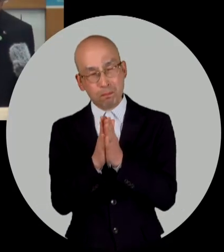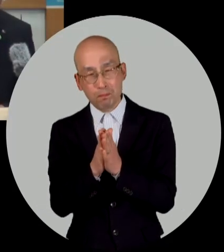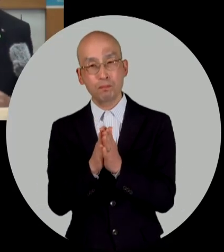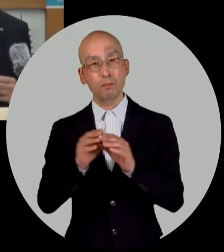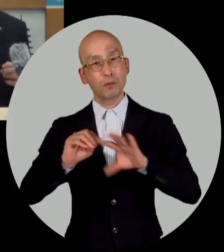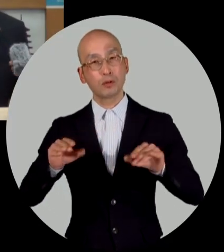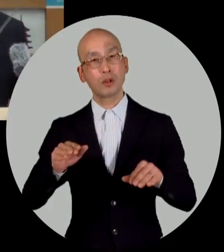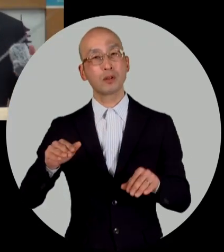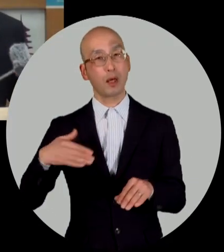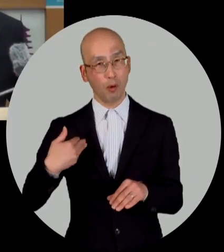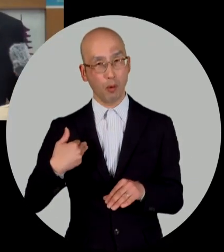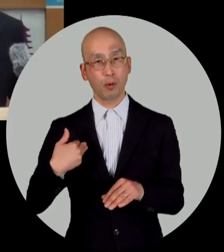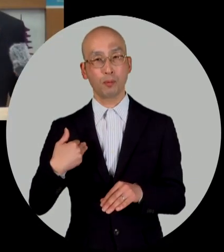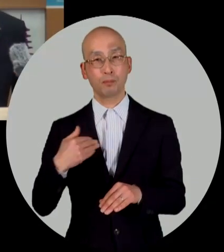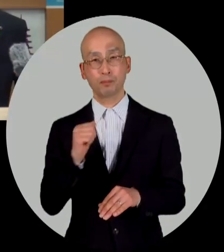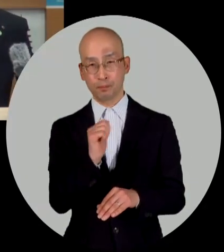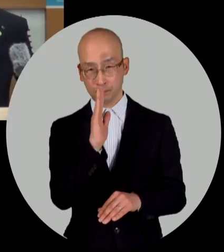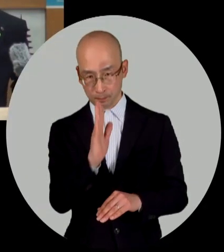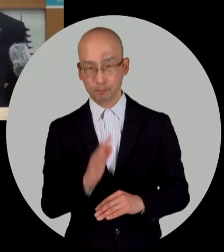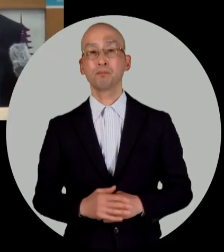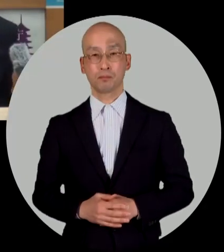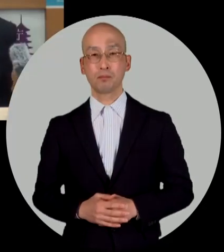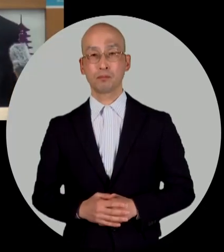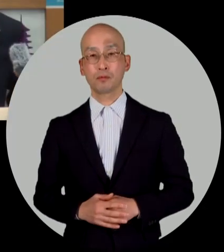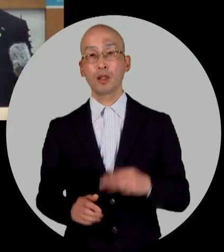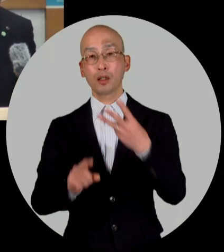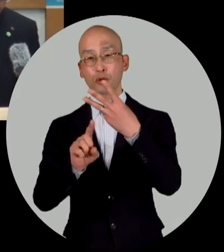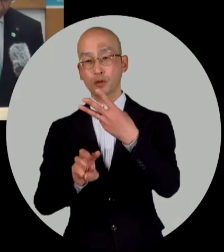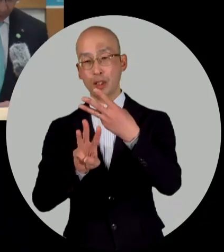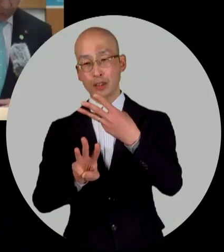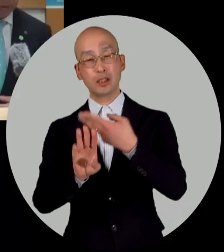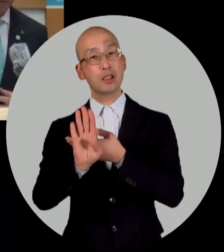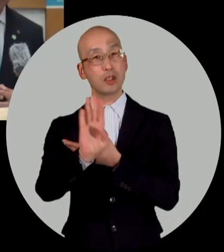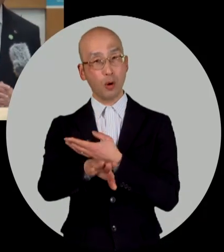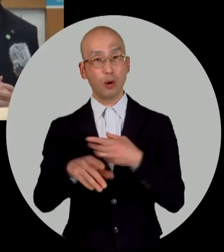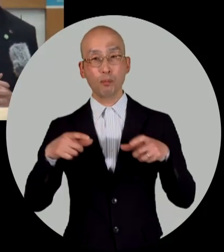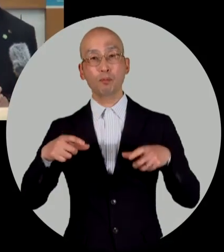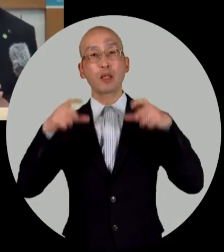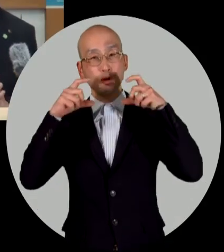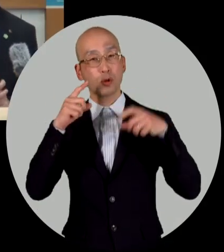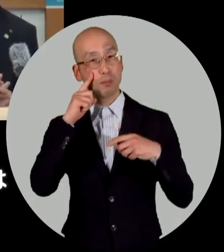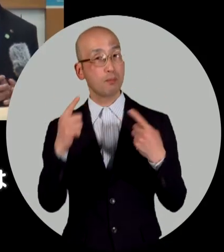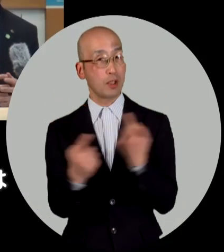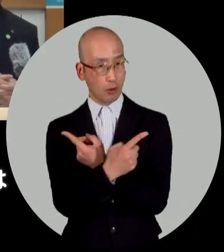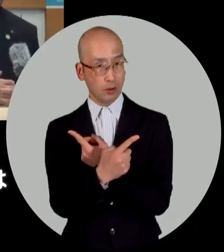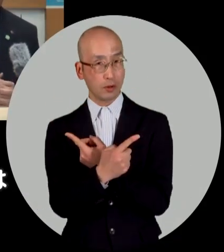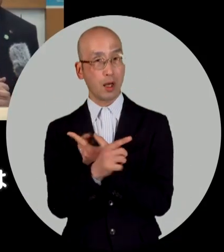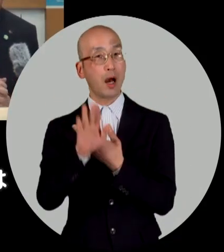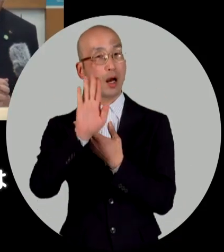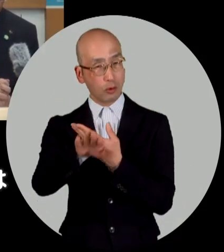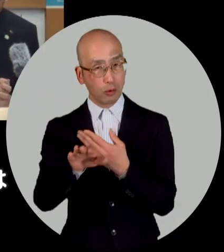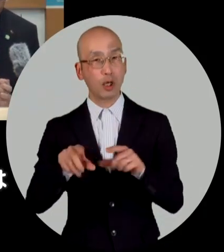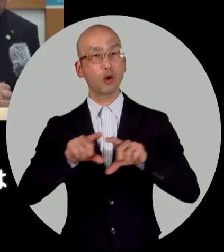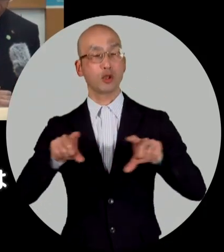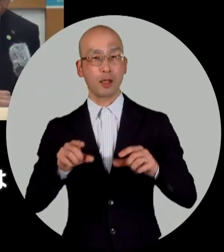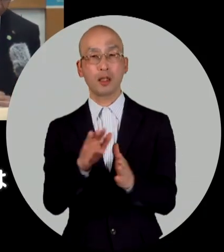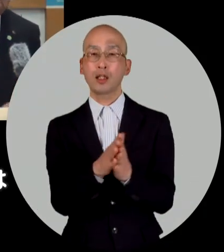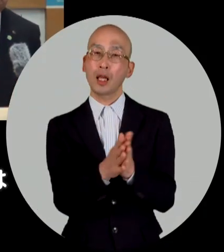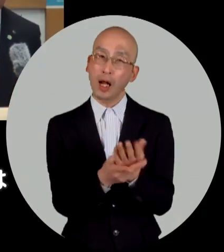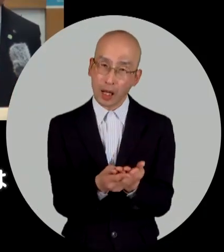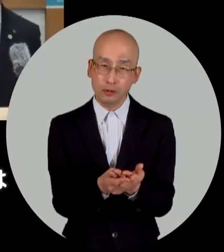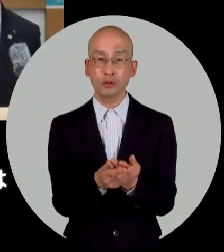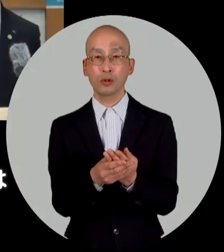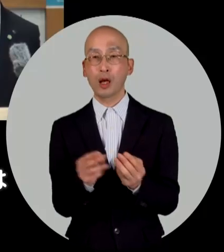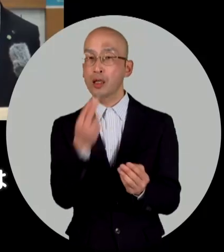。なお3月13日以降のマスクの着用についての見直し後も、手洗いとか、あとは換気と